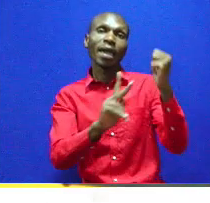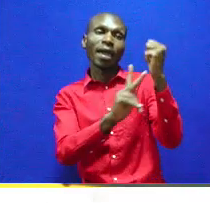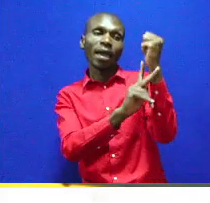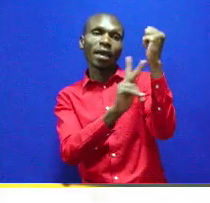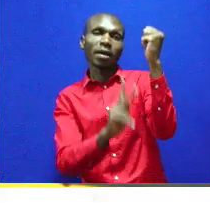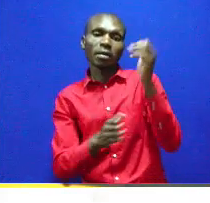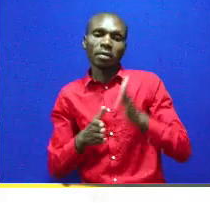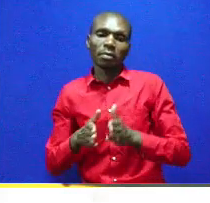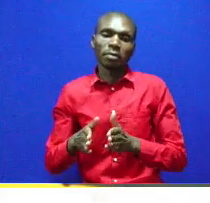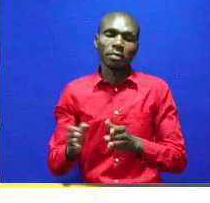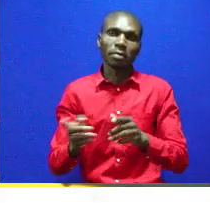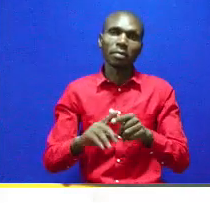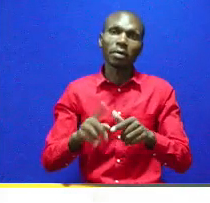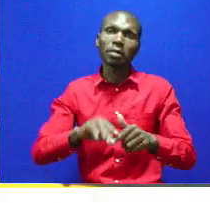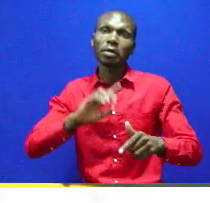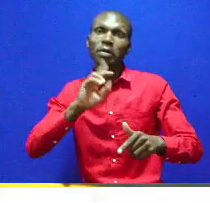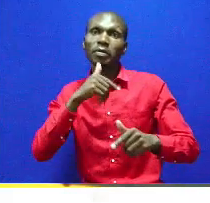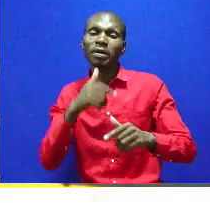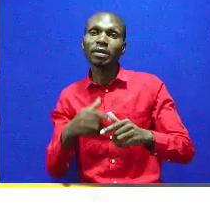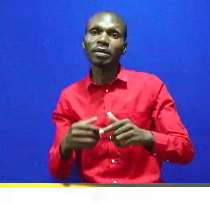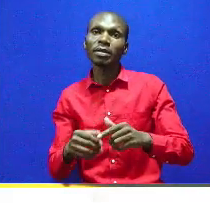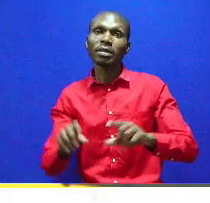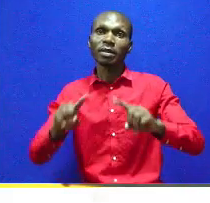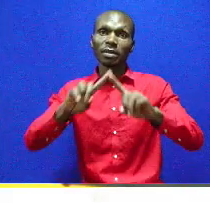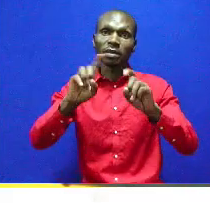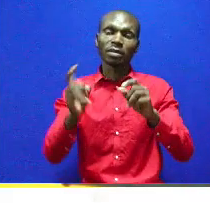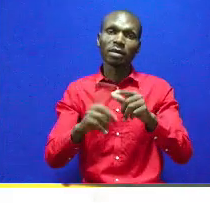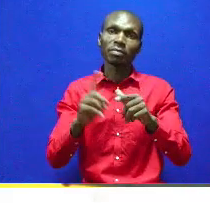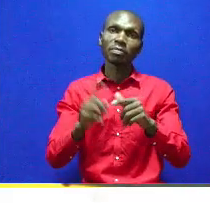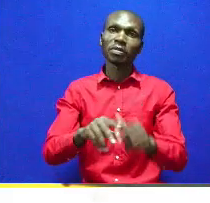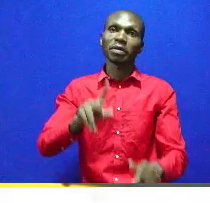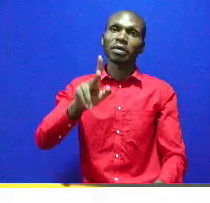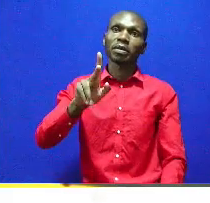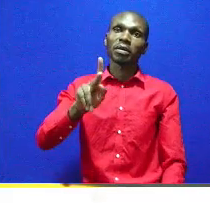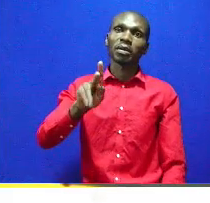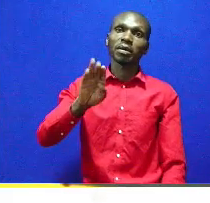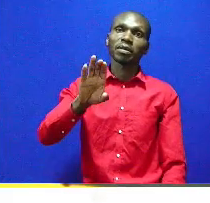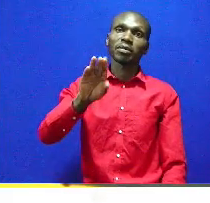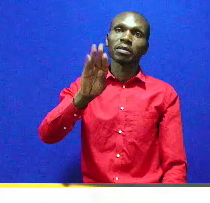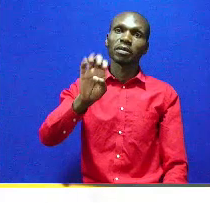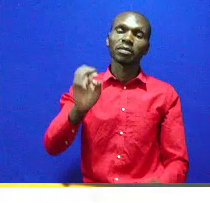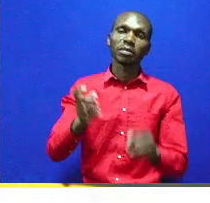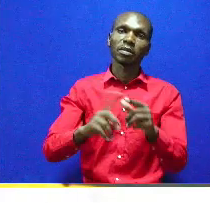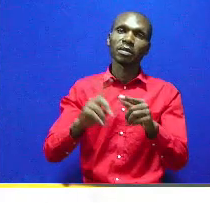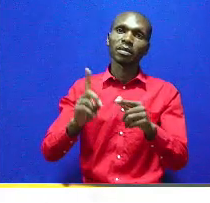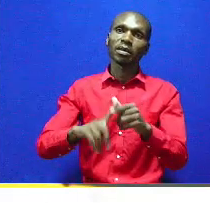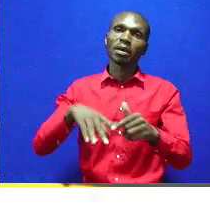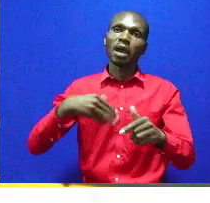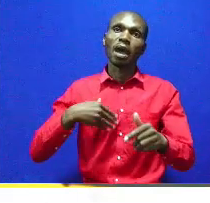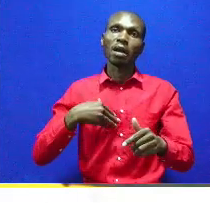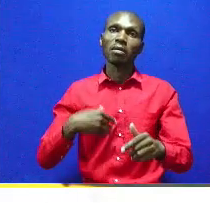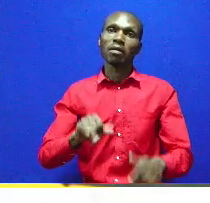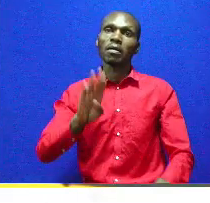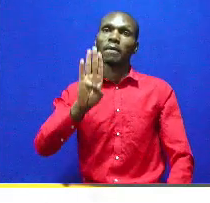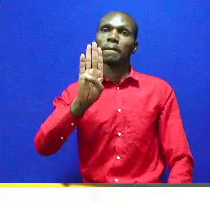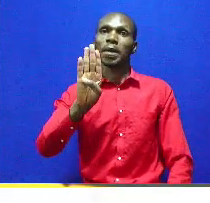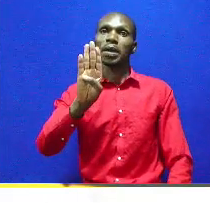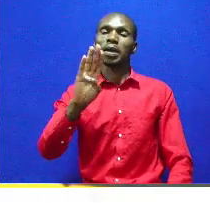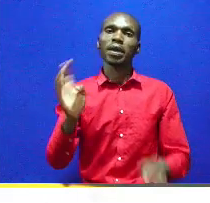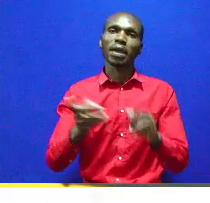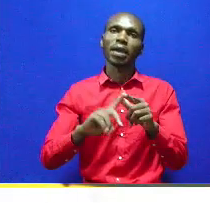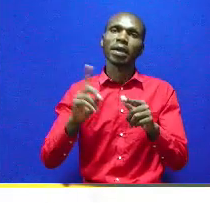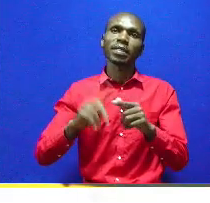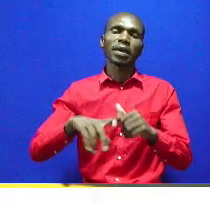ama temwa ye krasi igia ikumina kabere KCSE na kanyora lama ya epiplane asabu ate